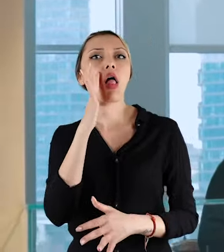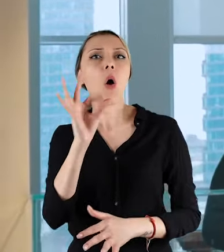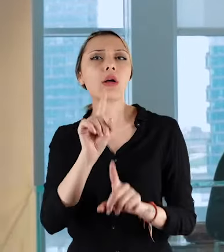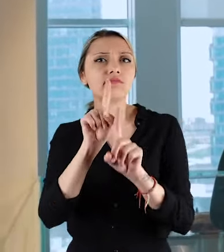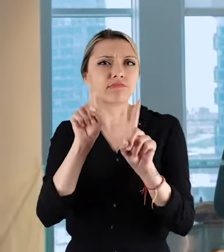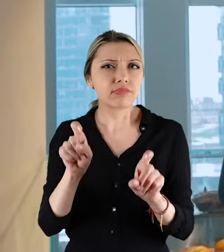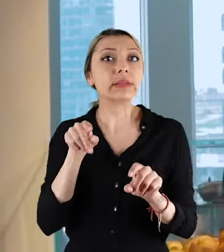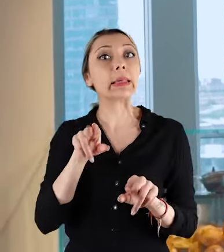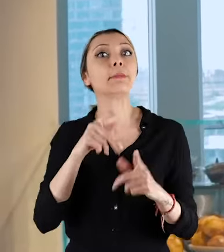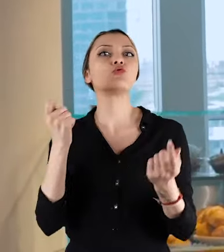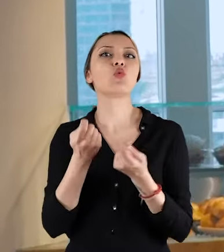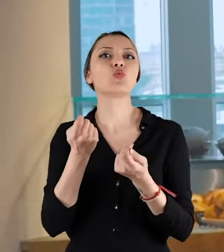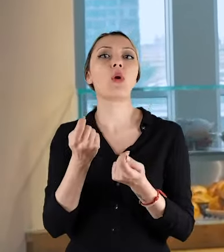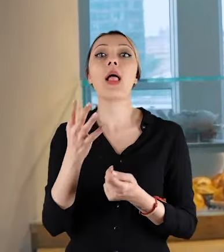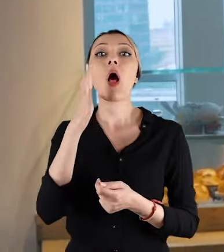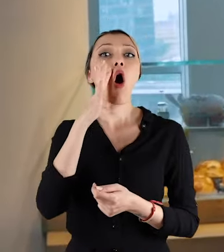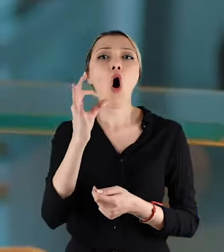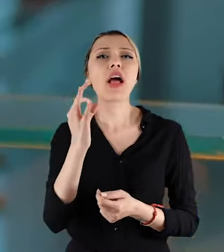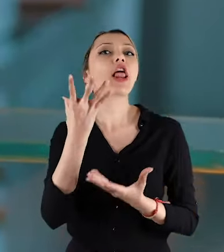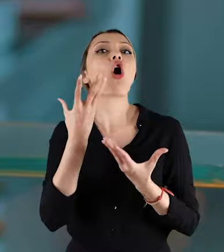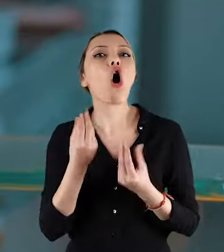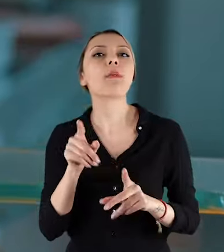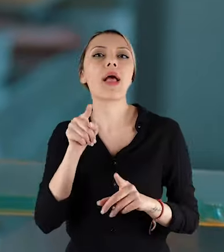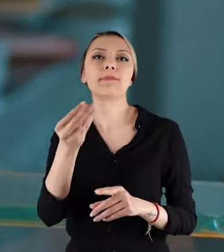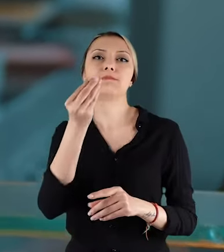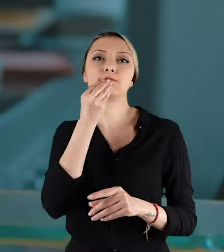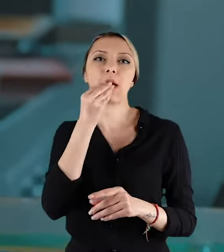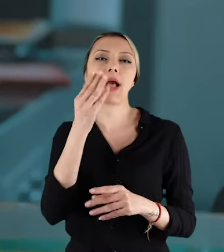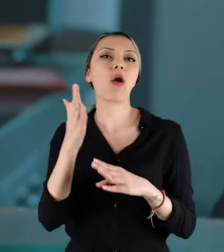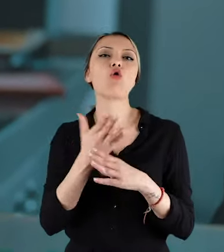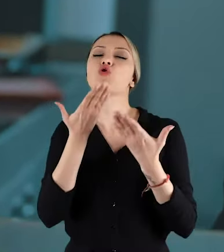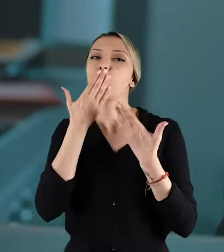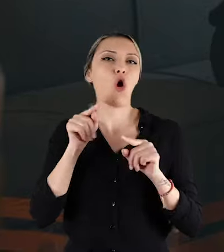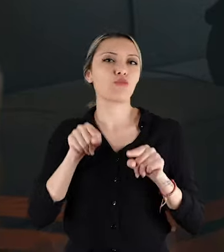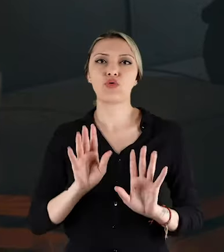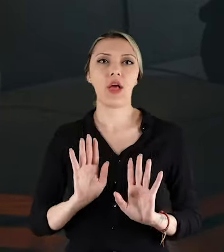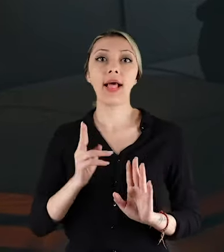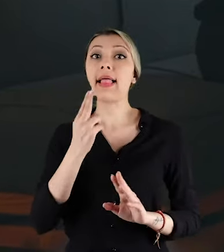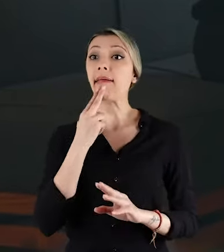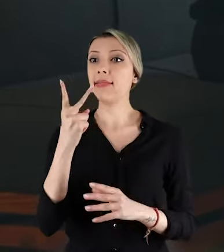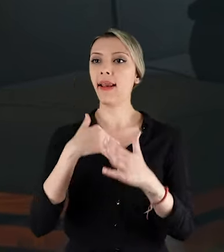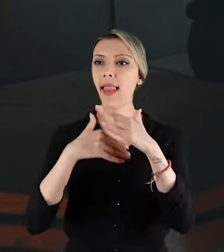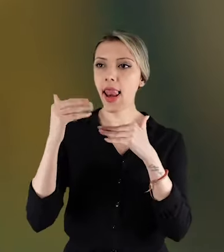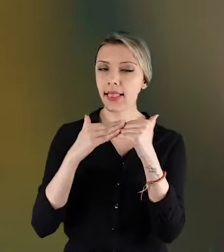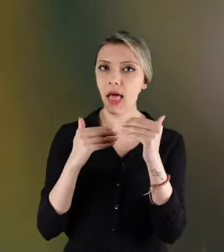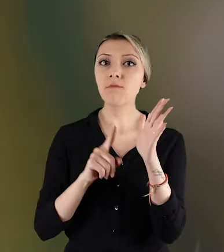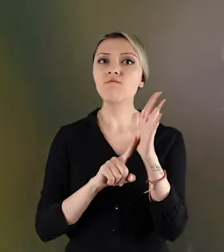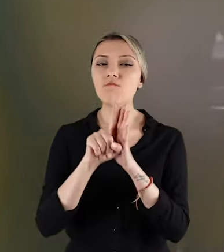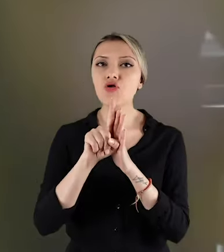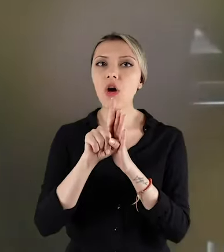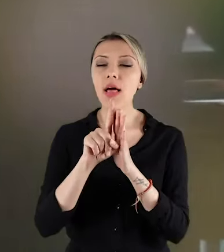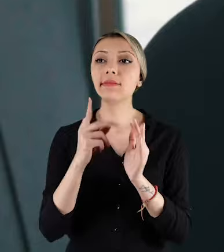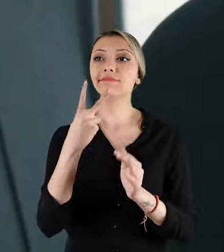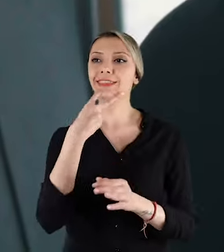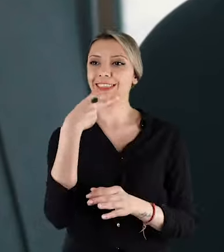yapısını koruyarak ilerletiyoruz. Hiçbir şekilde katkı maddeli bir ürün buradan içeri giremez. Kadınların elinden belli bir noktaya geldikten sonra